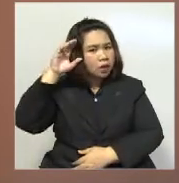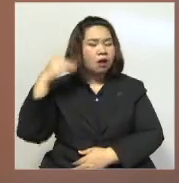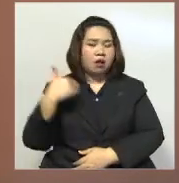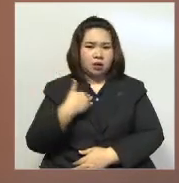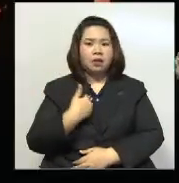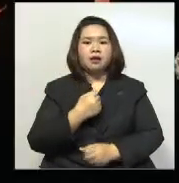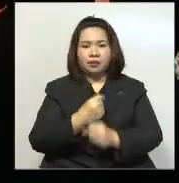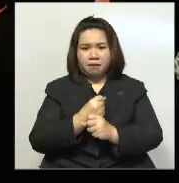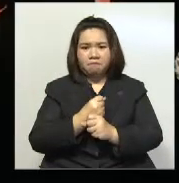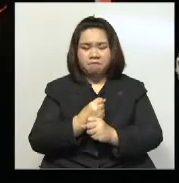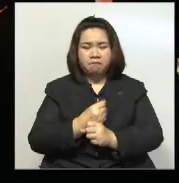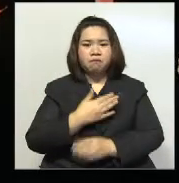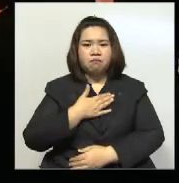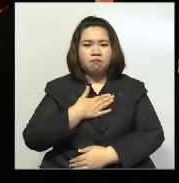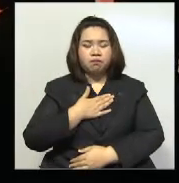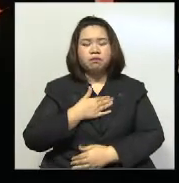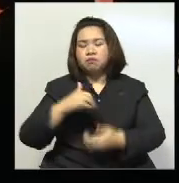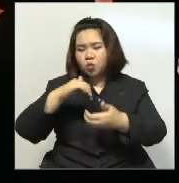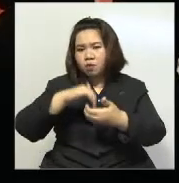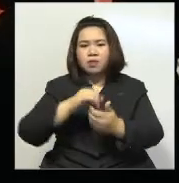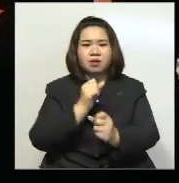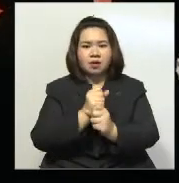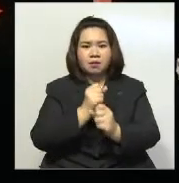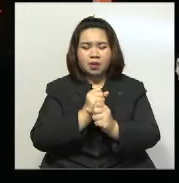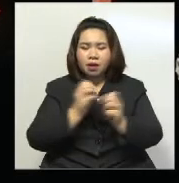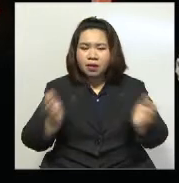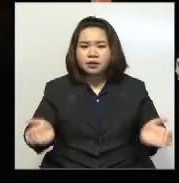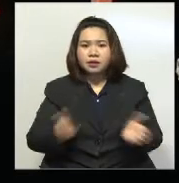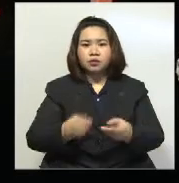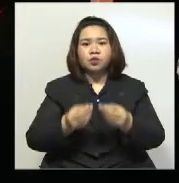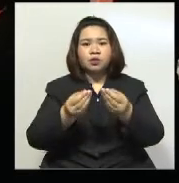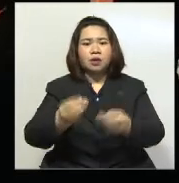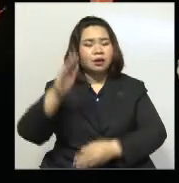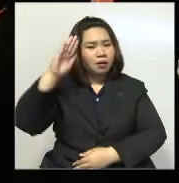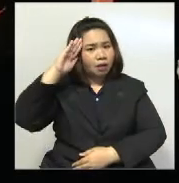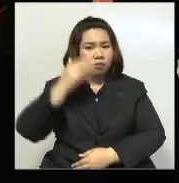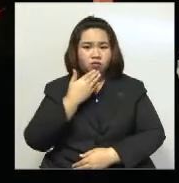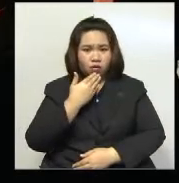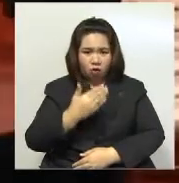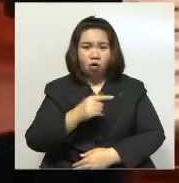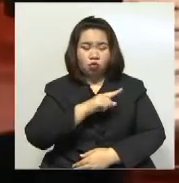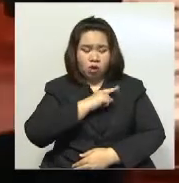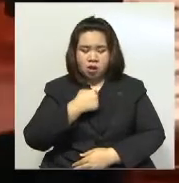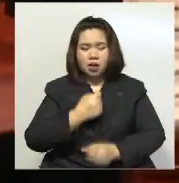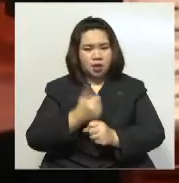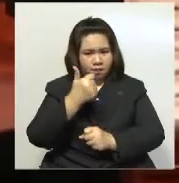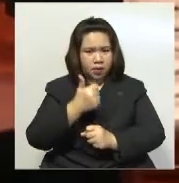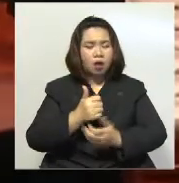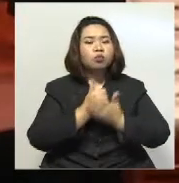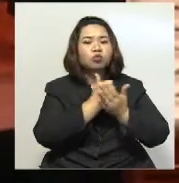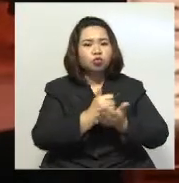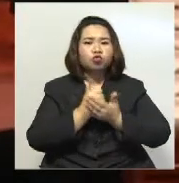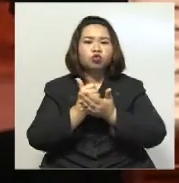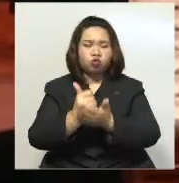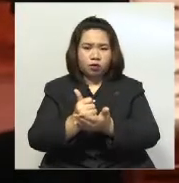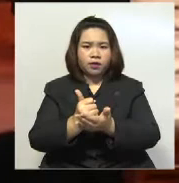ใจและยืนยันที่จะให้ความร่วมมือสนับสนุนภารกิจของกองทัพในทุกด้านเท่าที่สามารถกระทำได้โดย